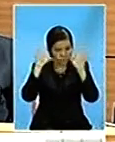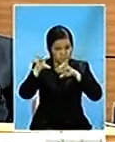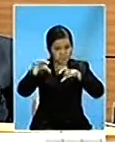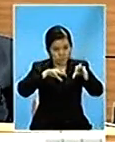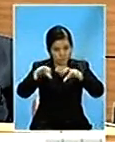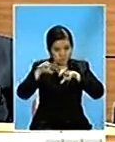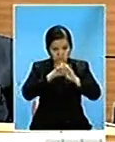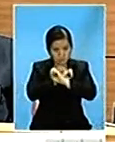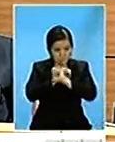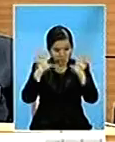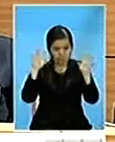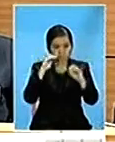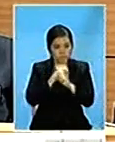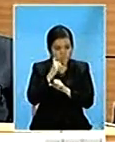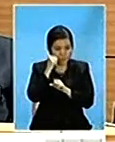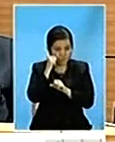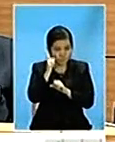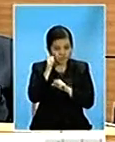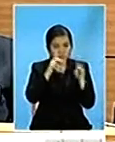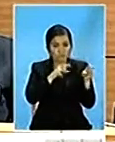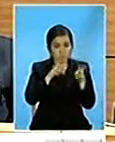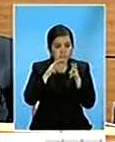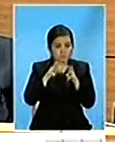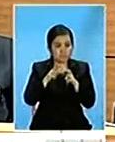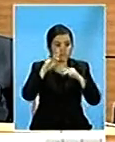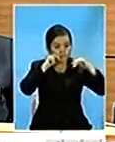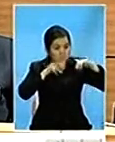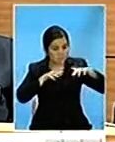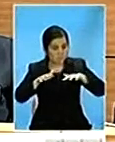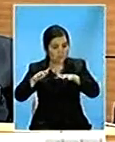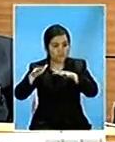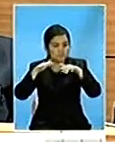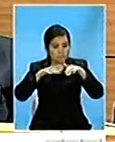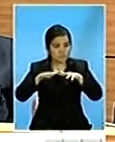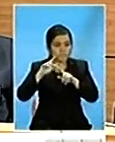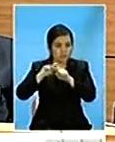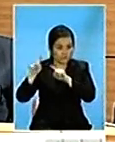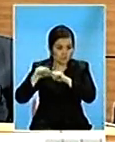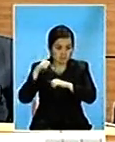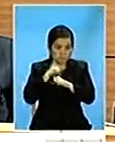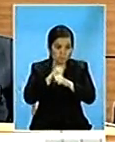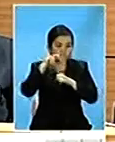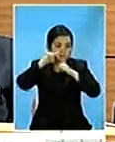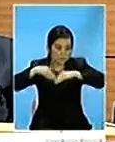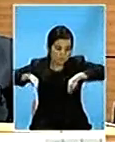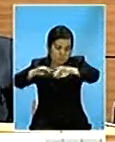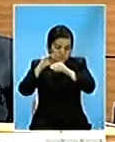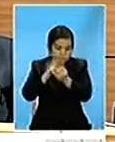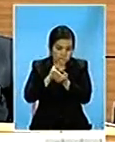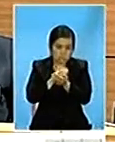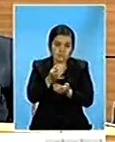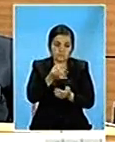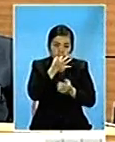างชัดเจนโดยสามารถสกัดน้ำอันนี้ให้พี่น้องปลูกเกษตรกรเกษตรกรรม